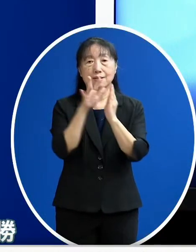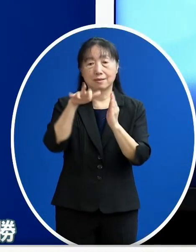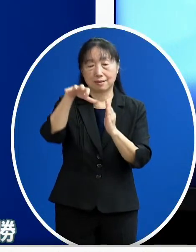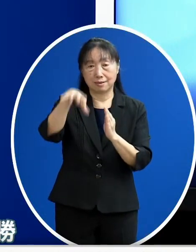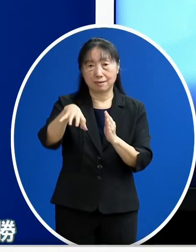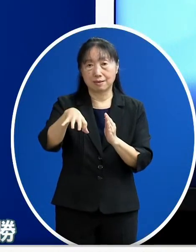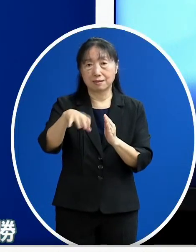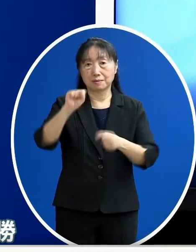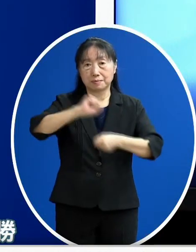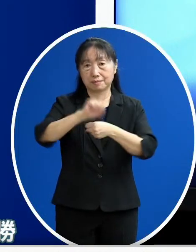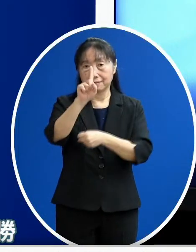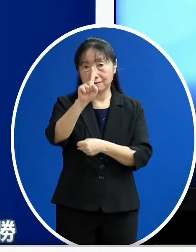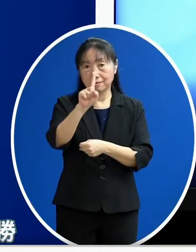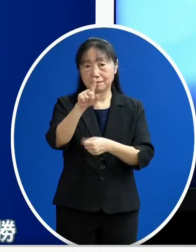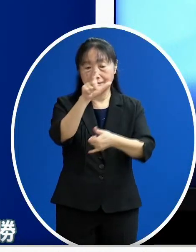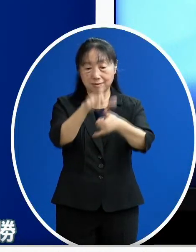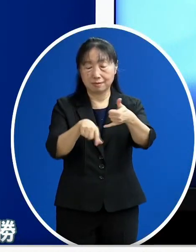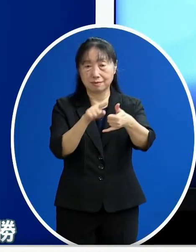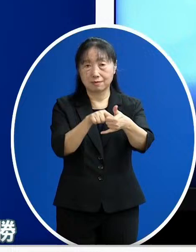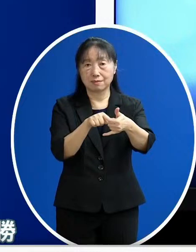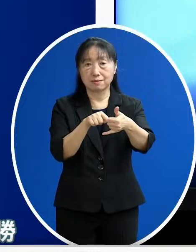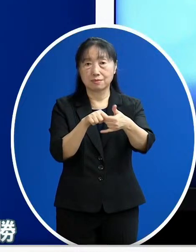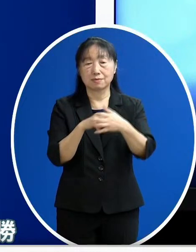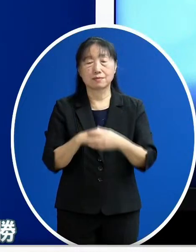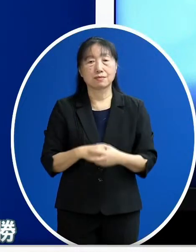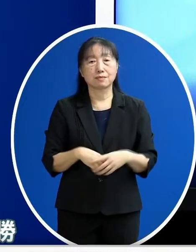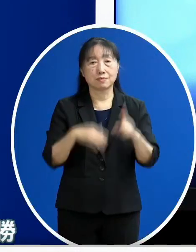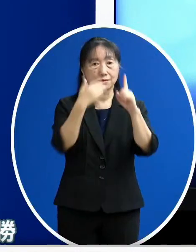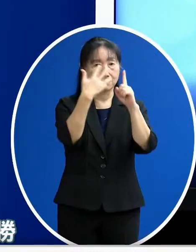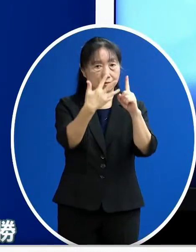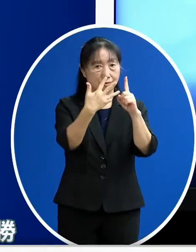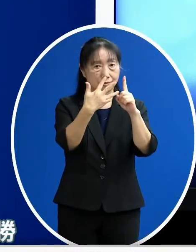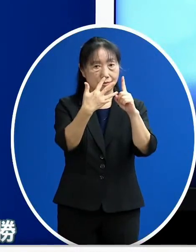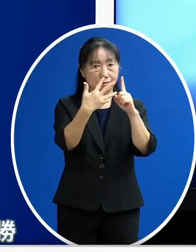增一位确诊者，就是刚刚有讲过的是